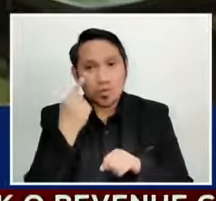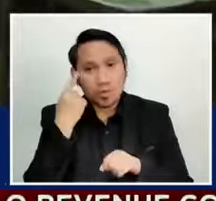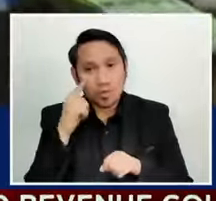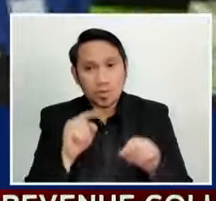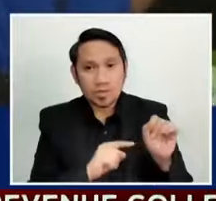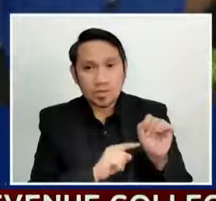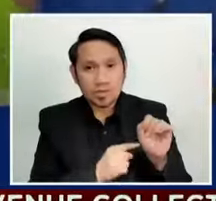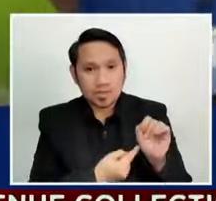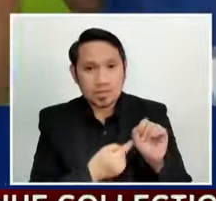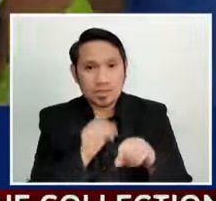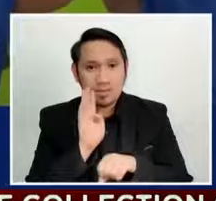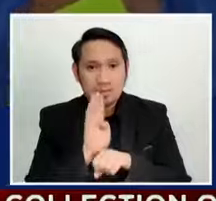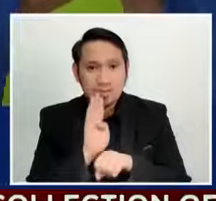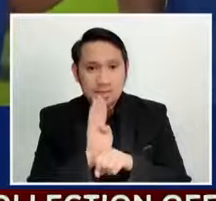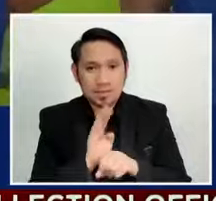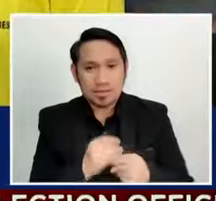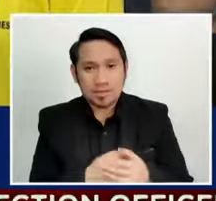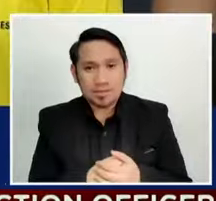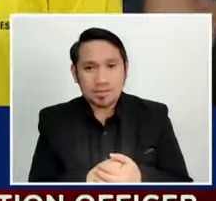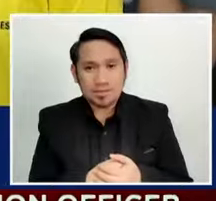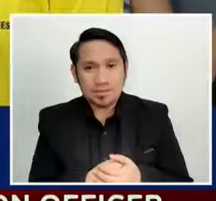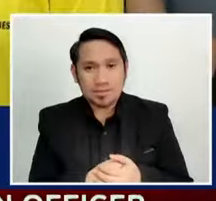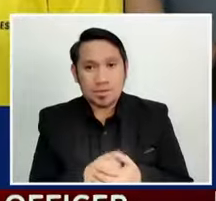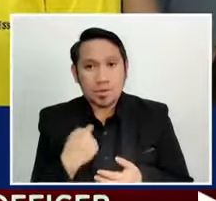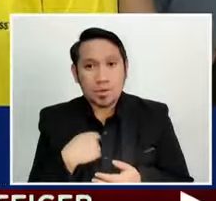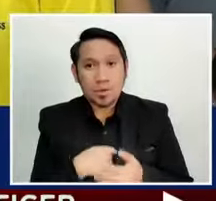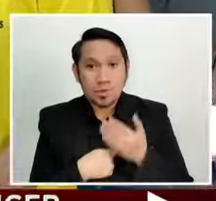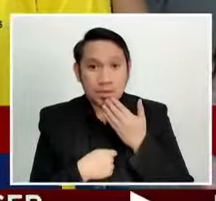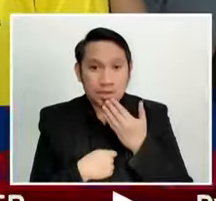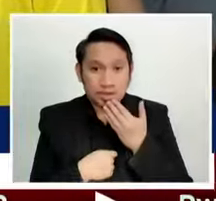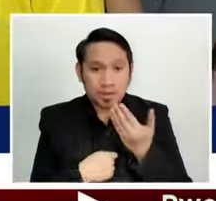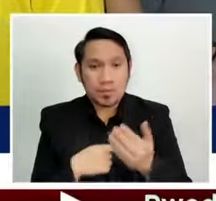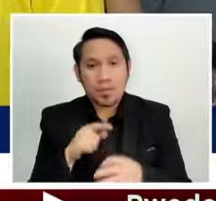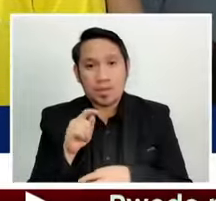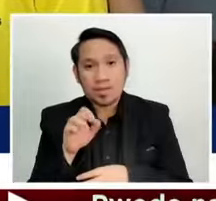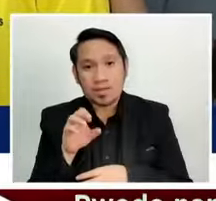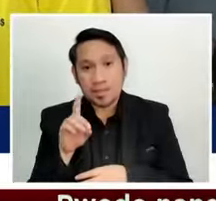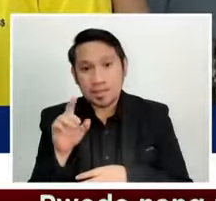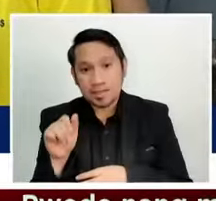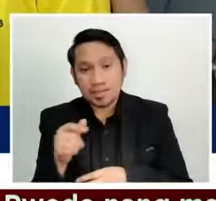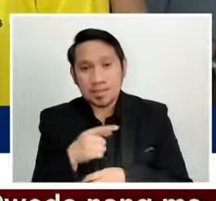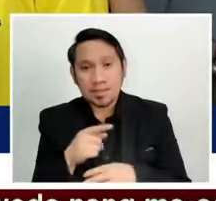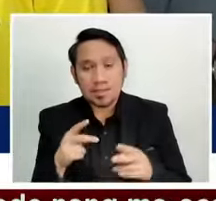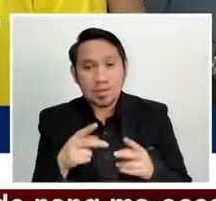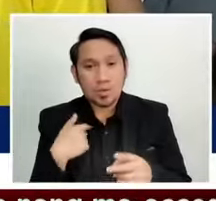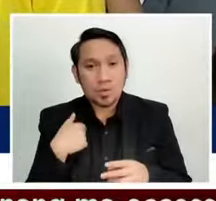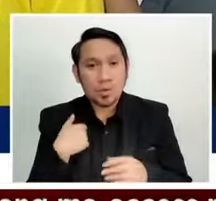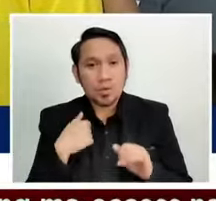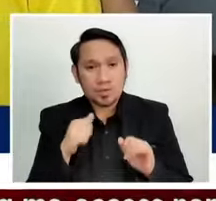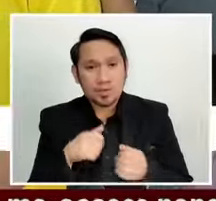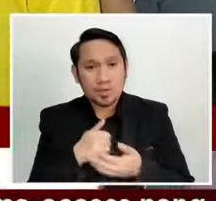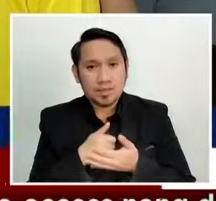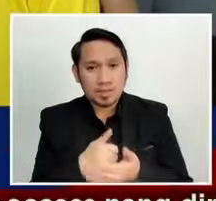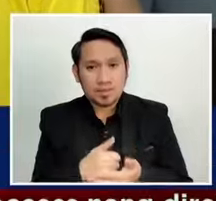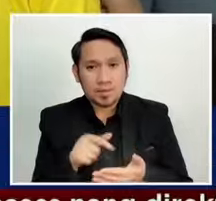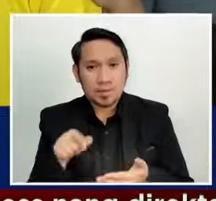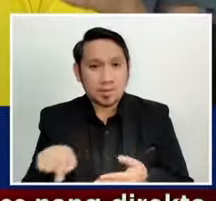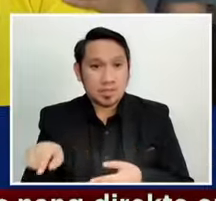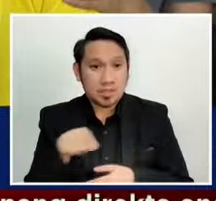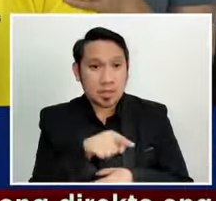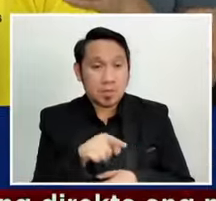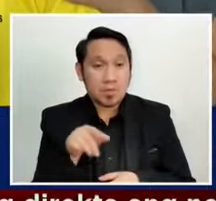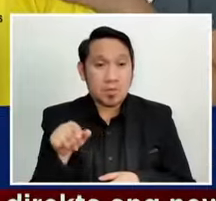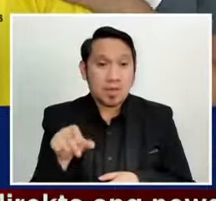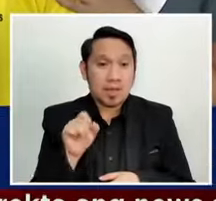pagsisimula ng negosyo. Nagpapasalamat po kami sa TESDA dahil po super laki po ng tulong noon sa Sangguniang Kabataan ng